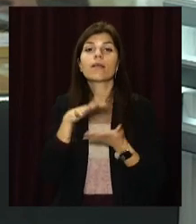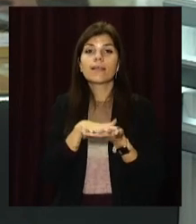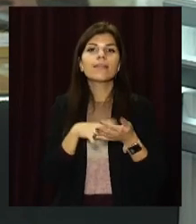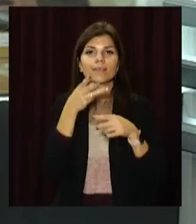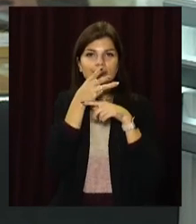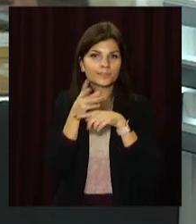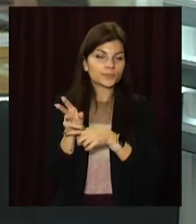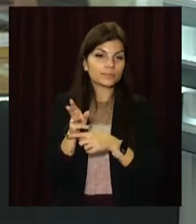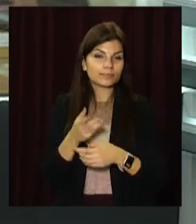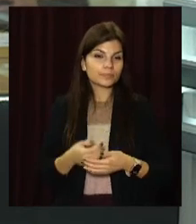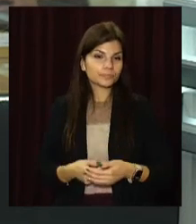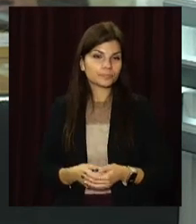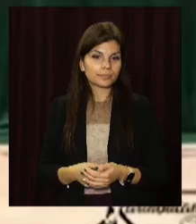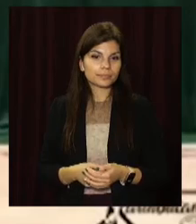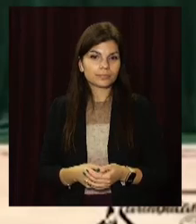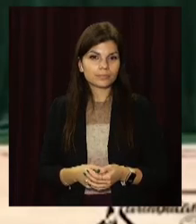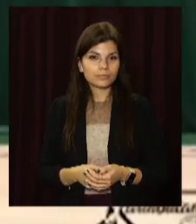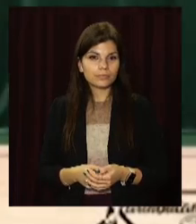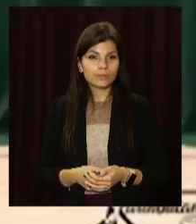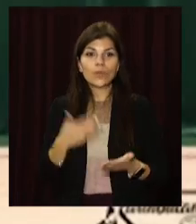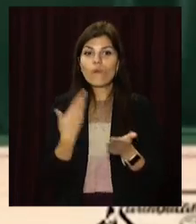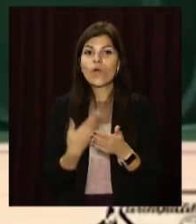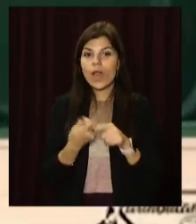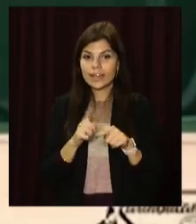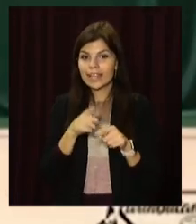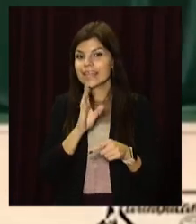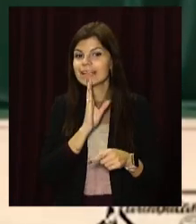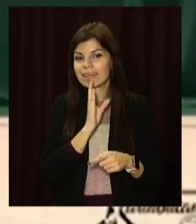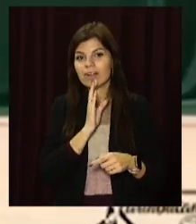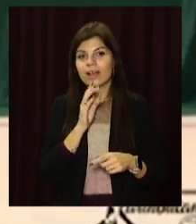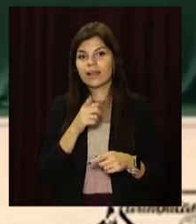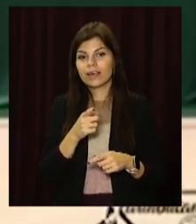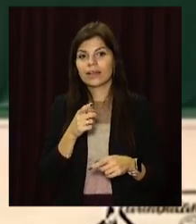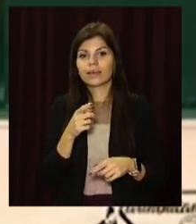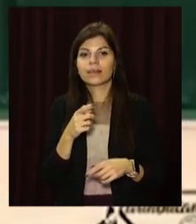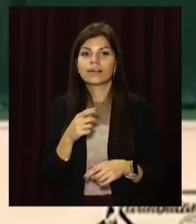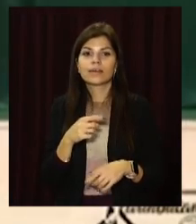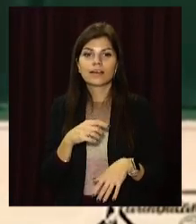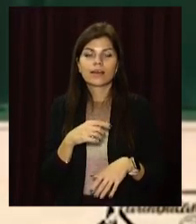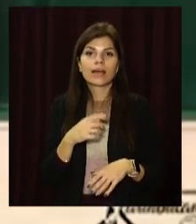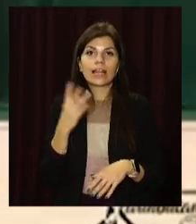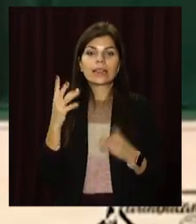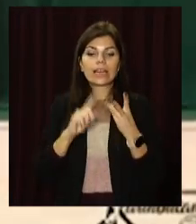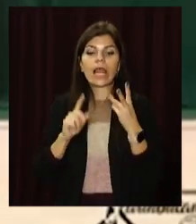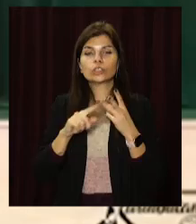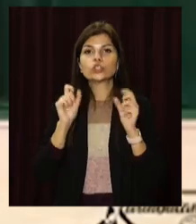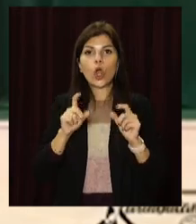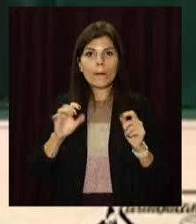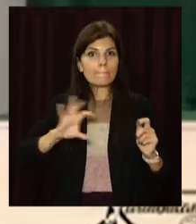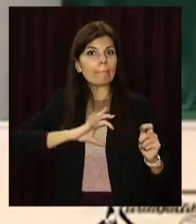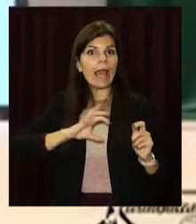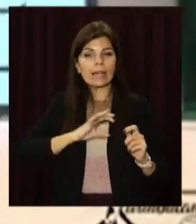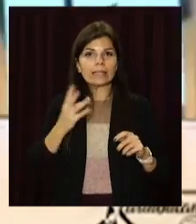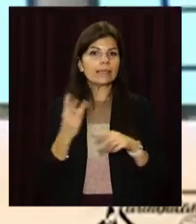наш В'ячеслав Куліш. Ось ця вправа з обручем принесла Емілія Лавренець третю золоту медаль на